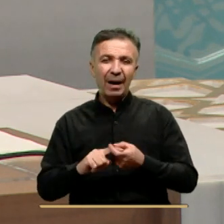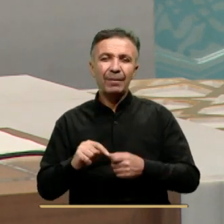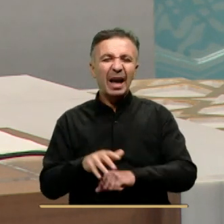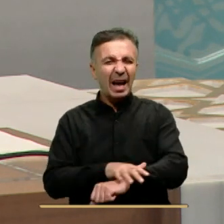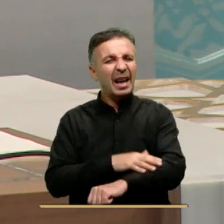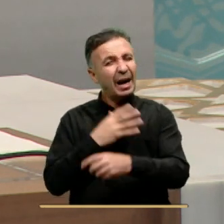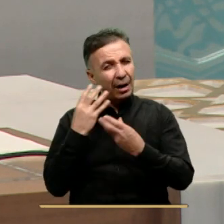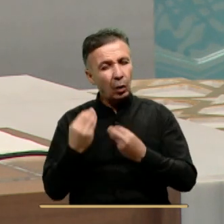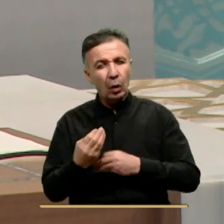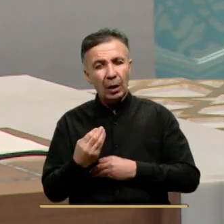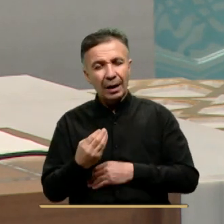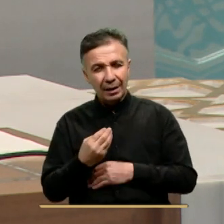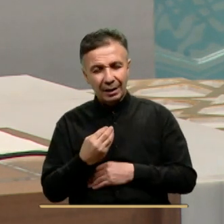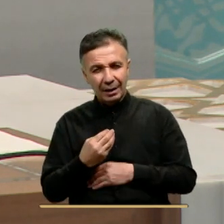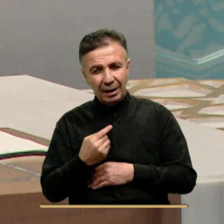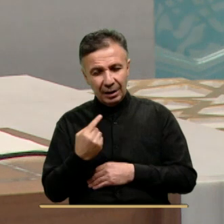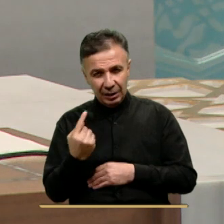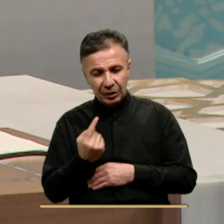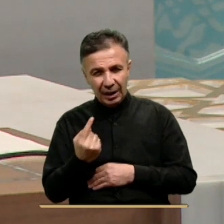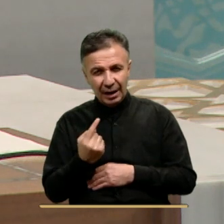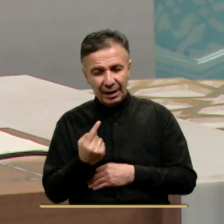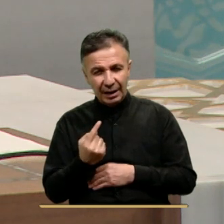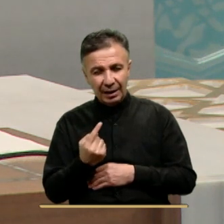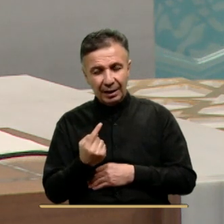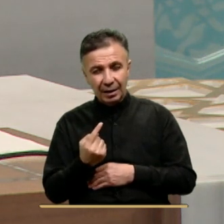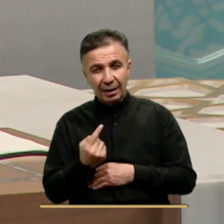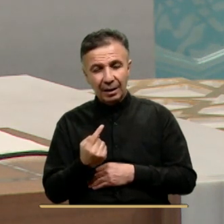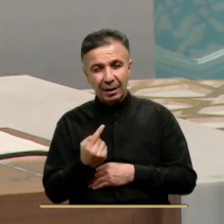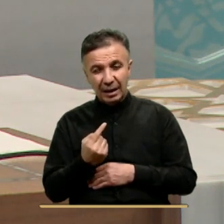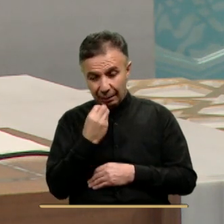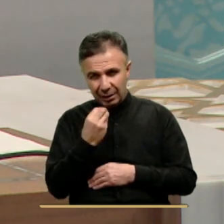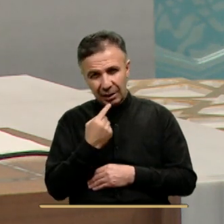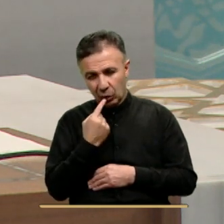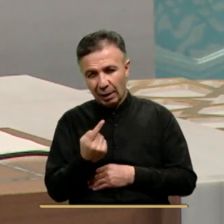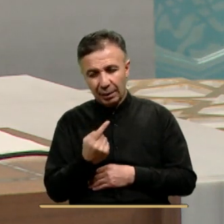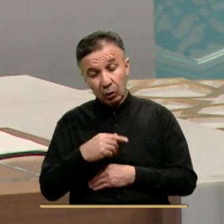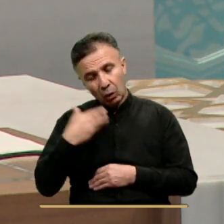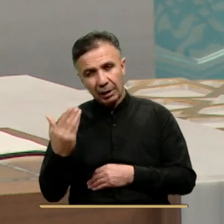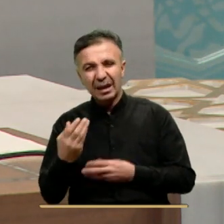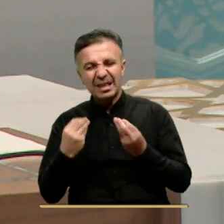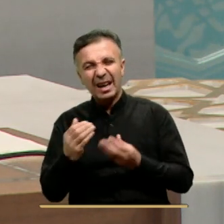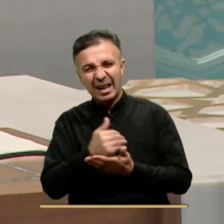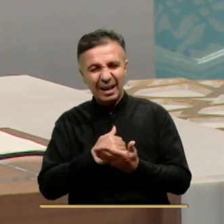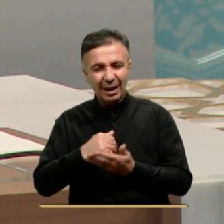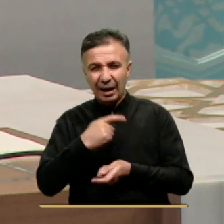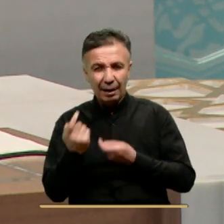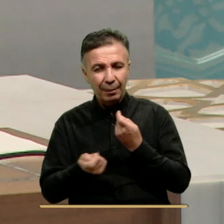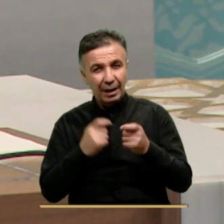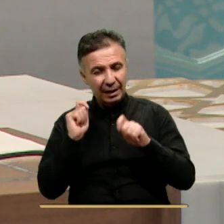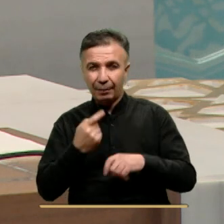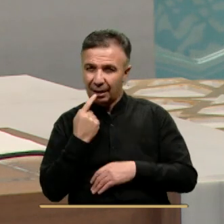şeylerin önce zikredilmesi ve peşinden de Salih amel işleyin demesi Çok enteresandır